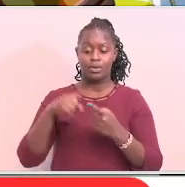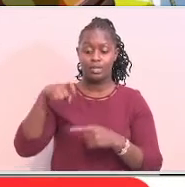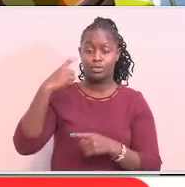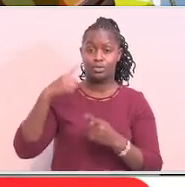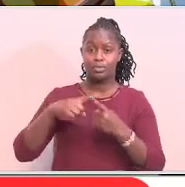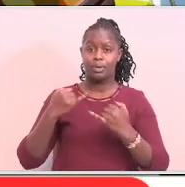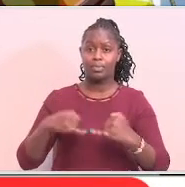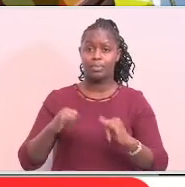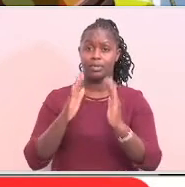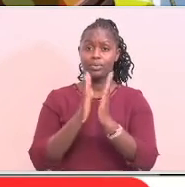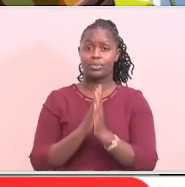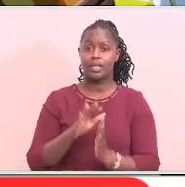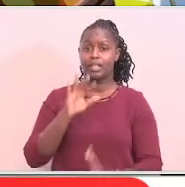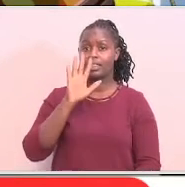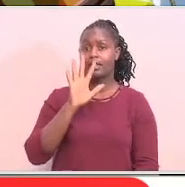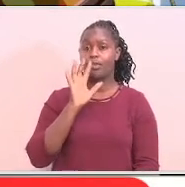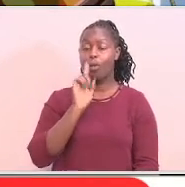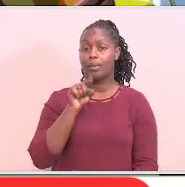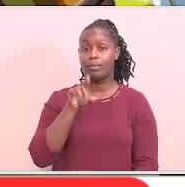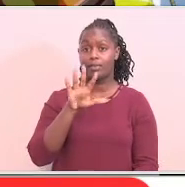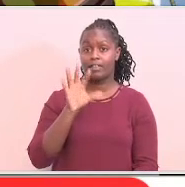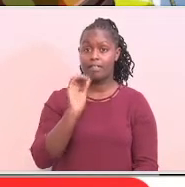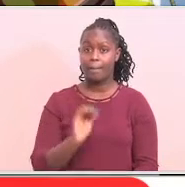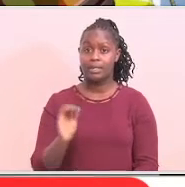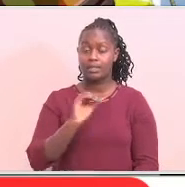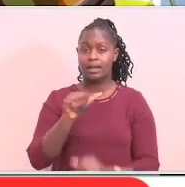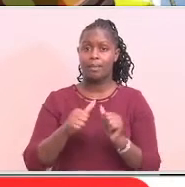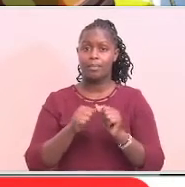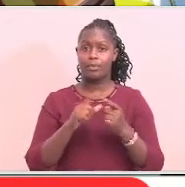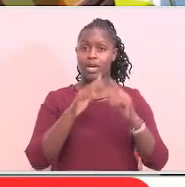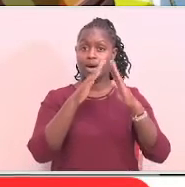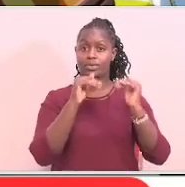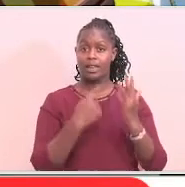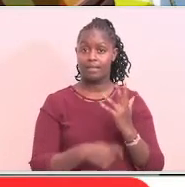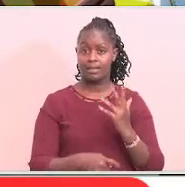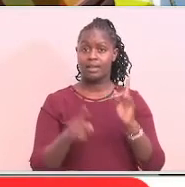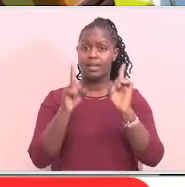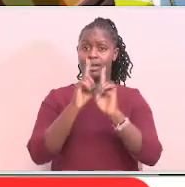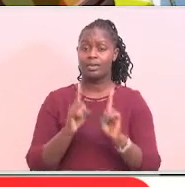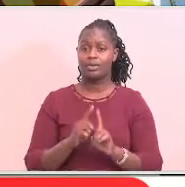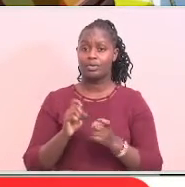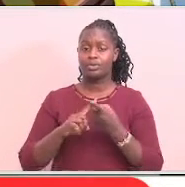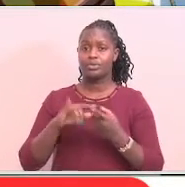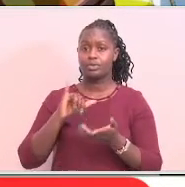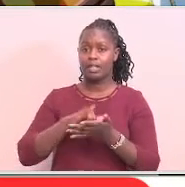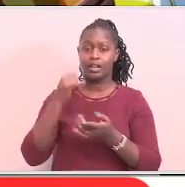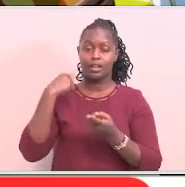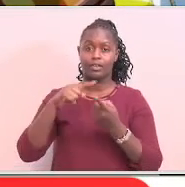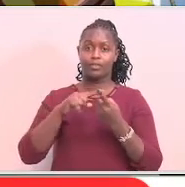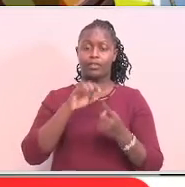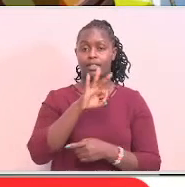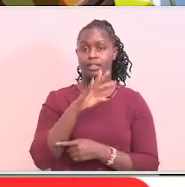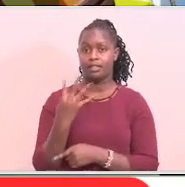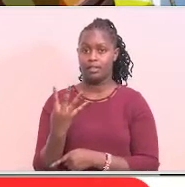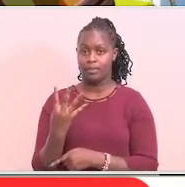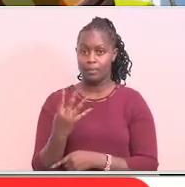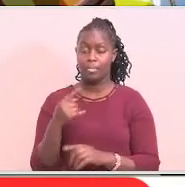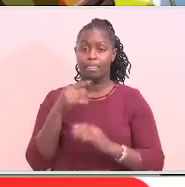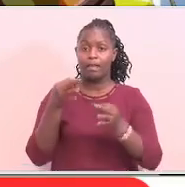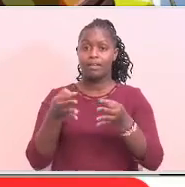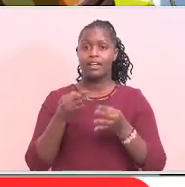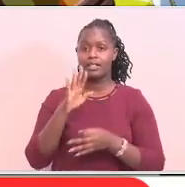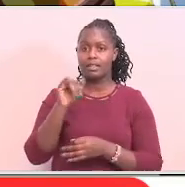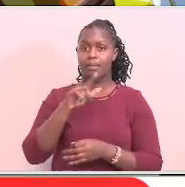wa 1.5% kwa mradi wa nyumba, na vipengee 47 na 84 vya sheria ya fedha ya